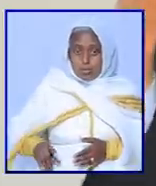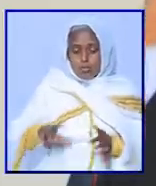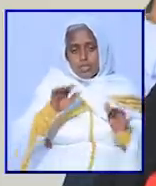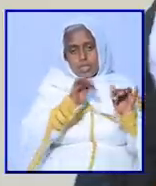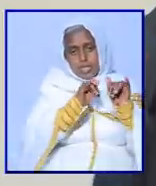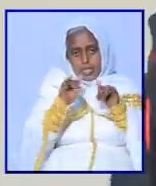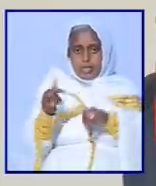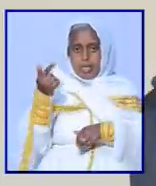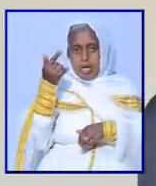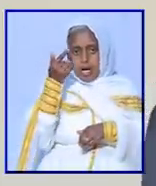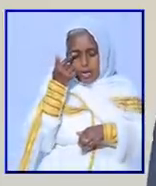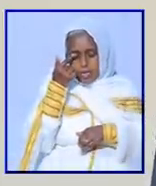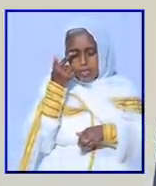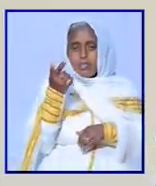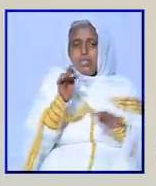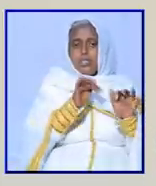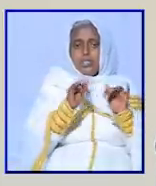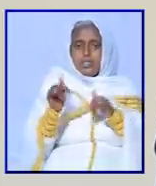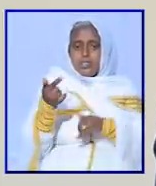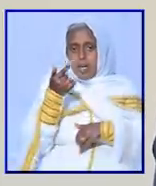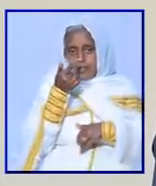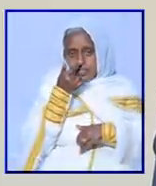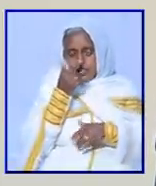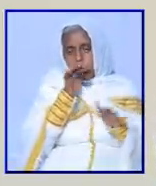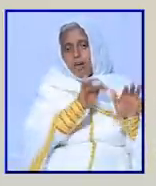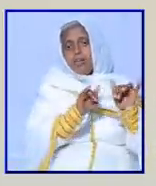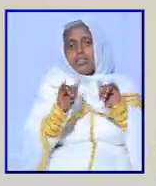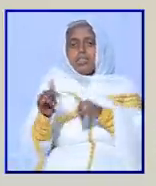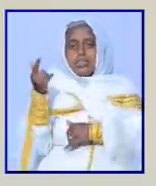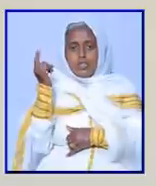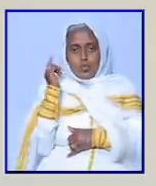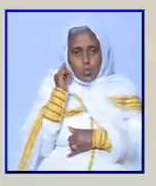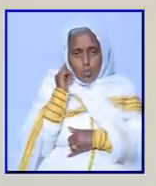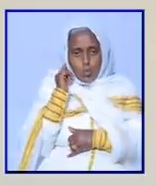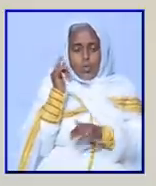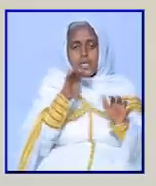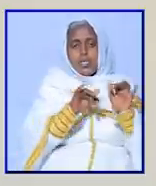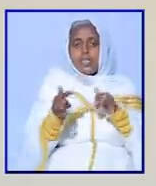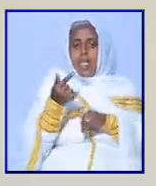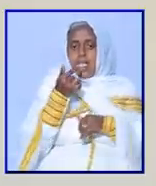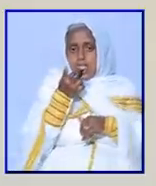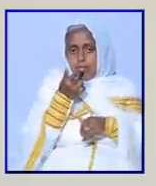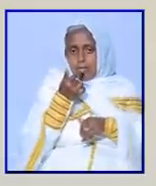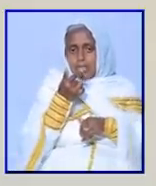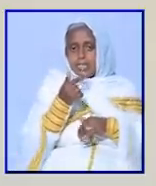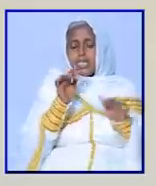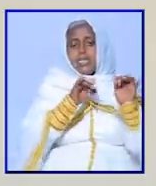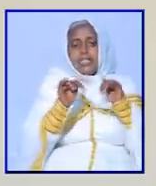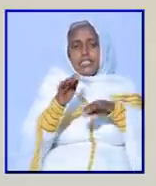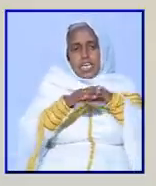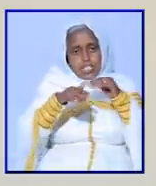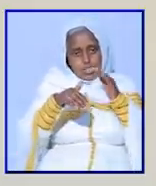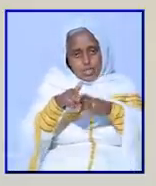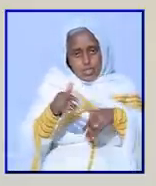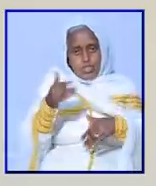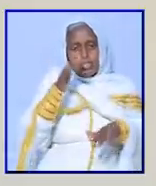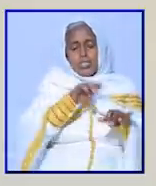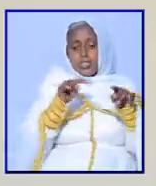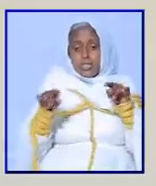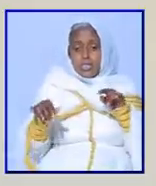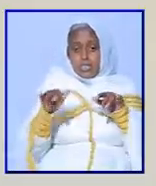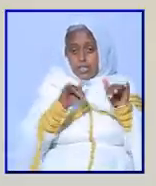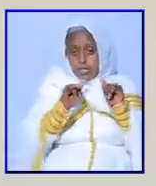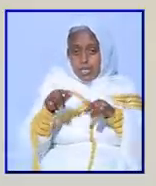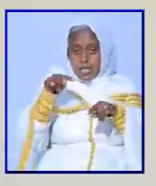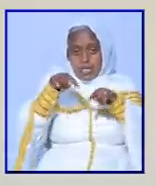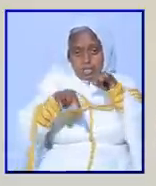ሁላችንም ለክርስቶስ እንዳይን እንዳፍንጫ እንደ ጆሮ እንደ ምላስ